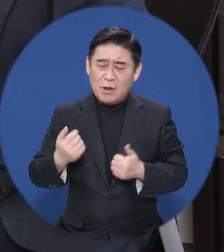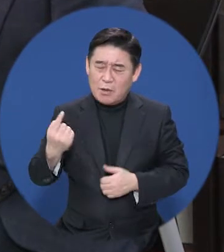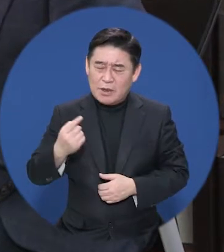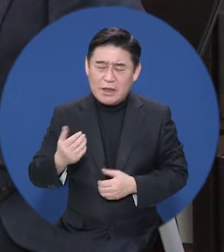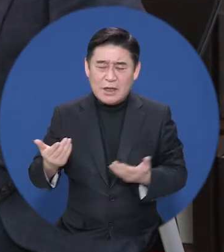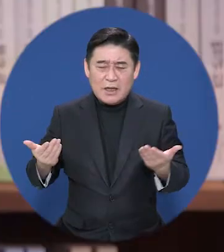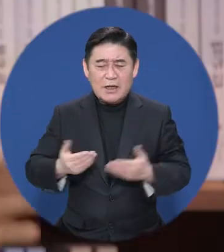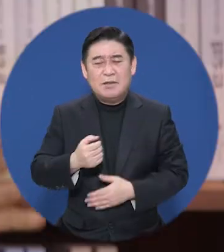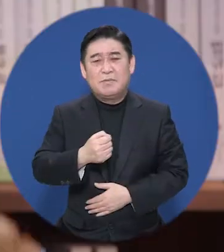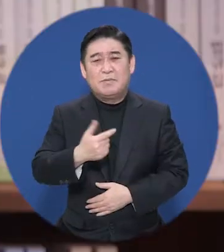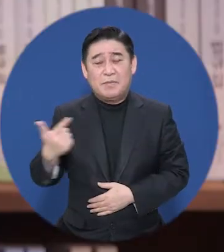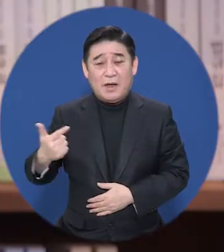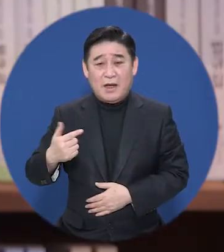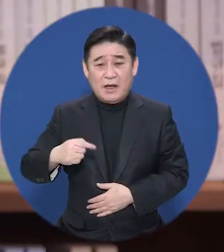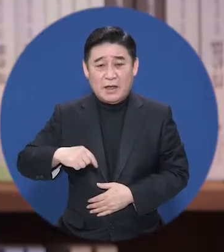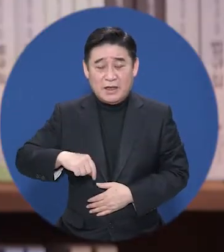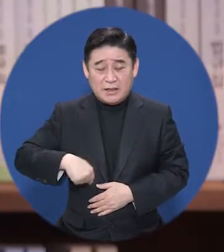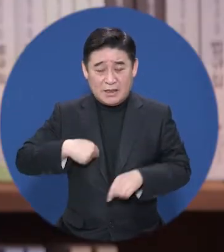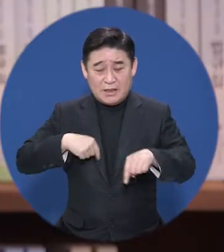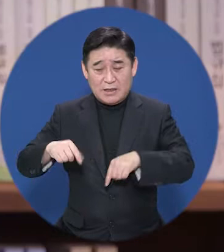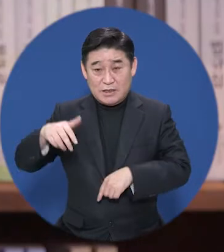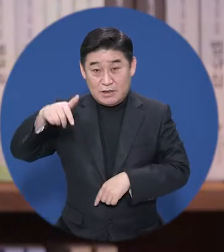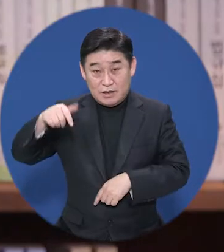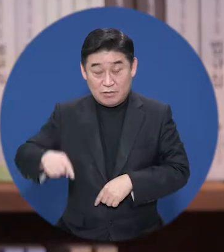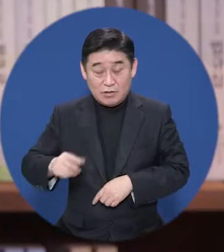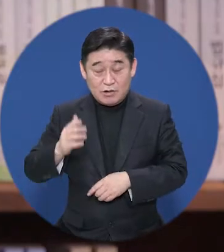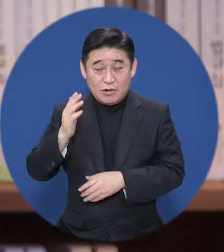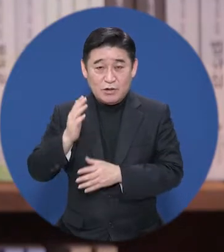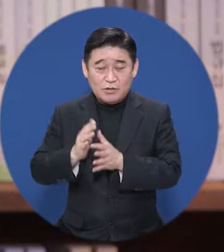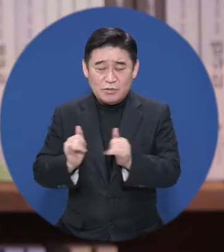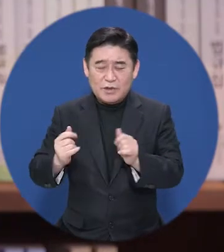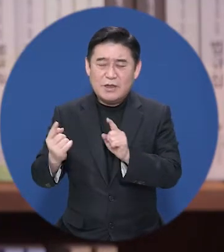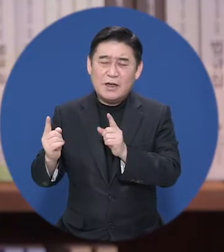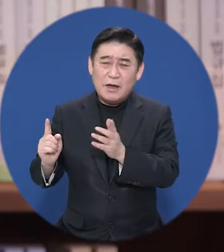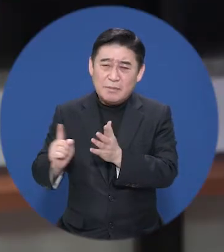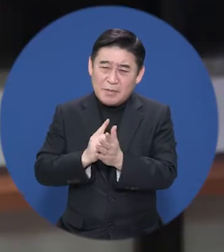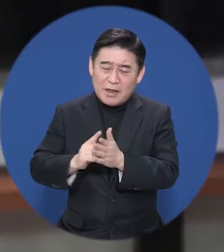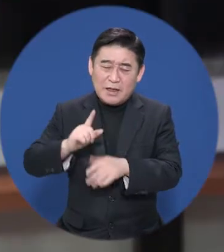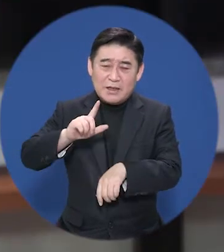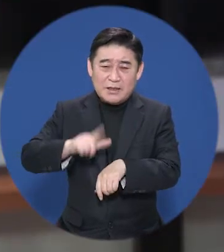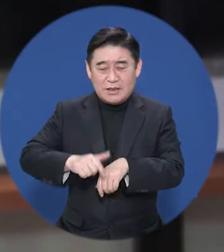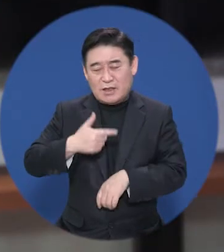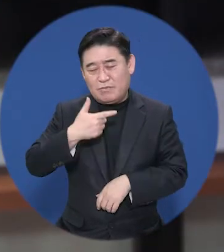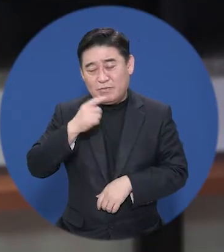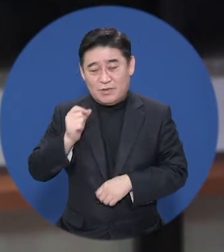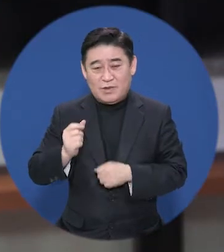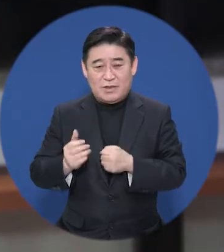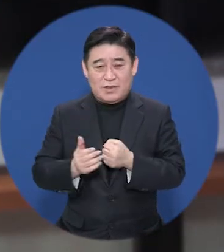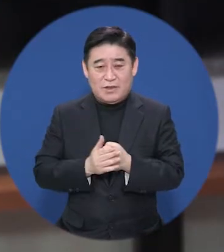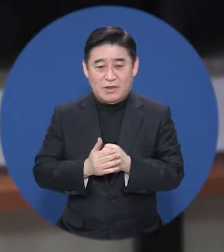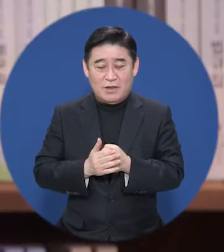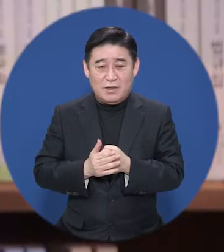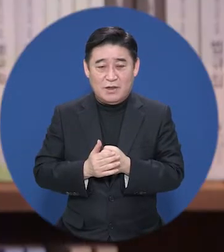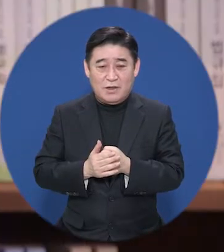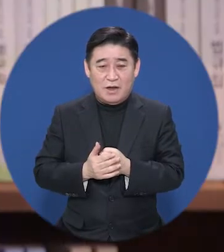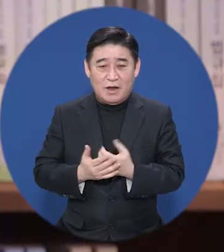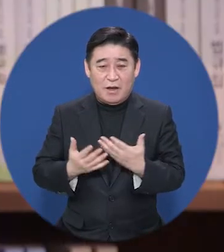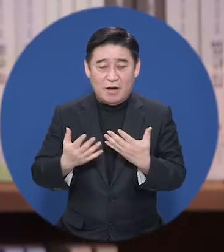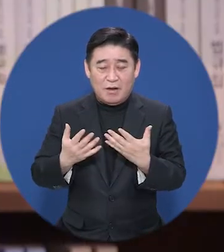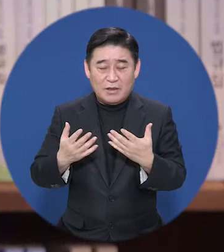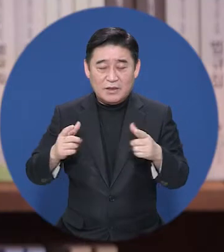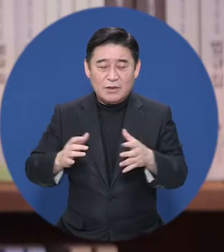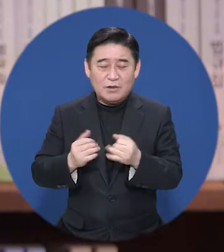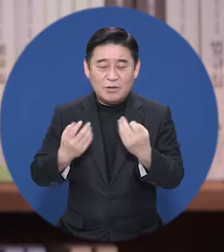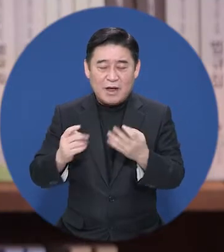그러다 보니까 자치구에서 이제 주민들을 만날 수 있는 시간이 많이 부족하다 보니까 그런 시간을 좀 많이 가져야